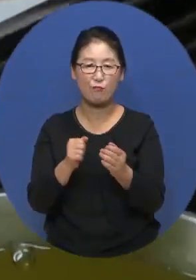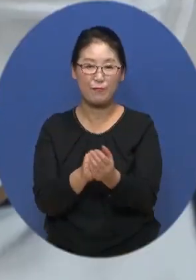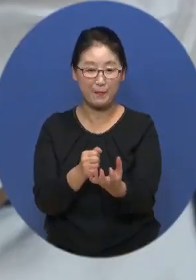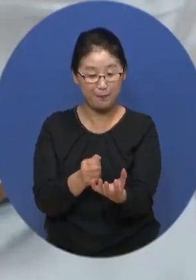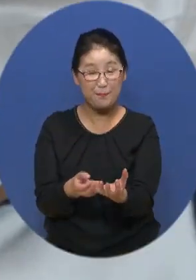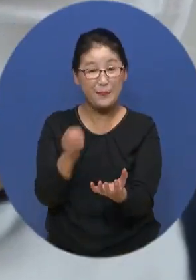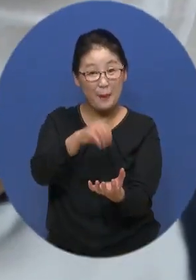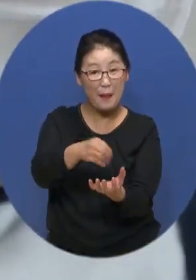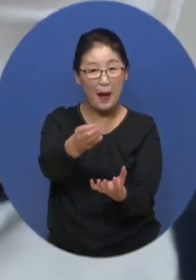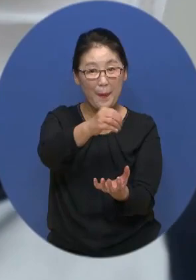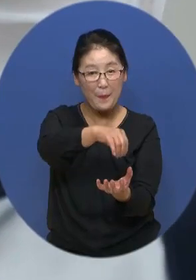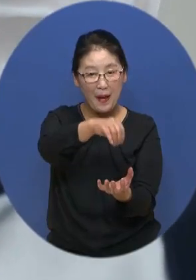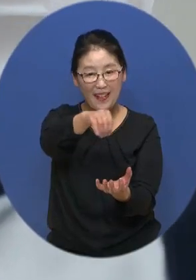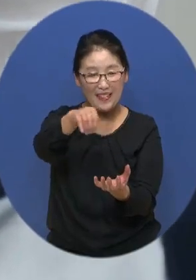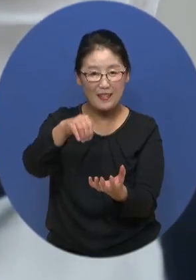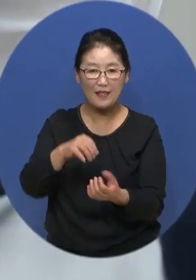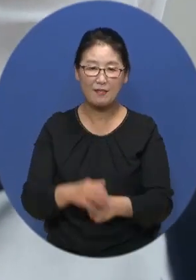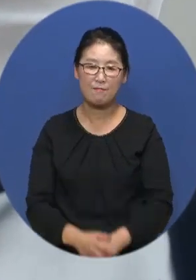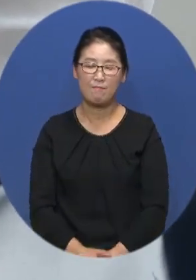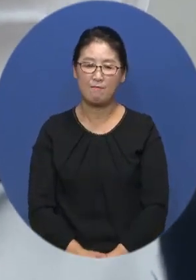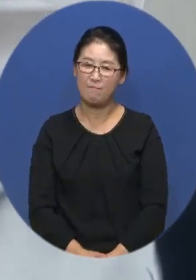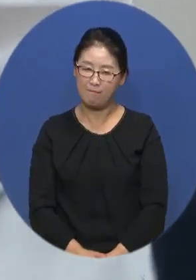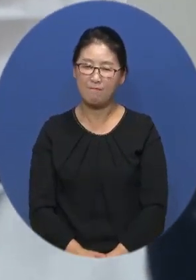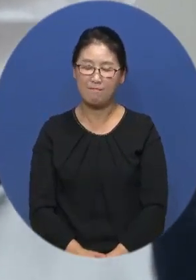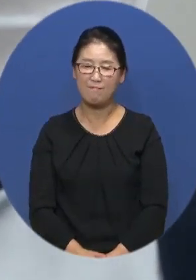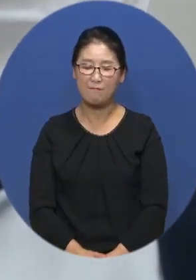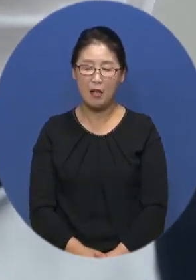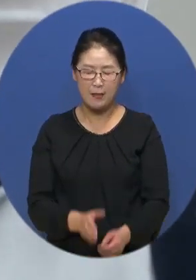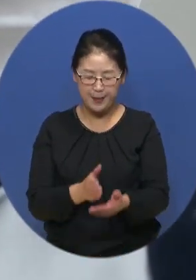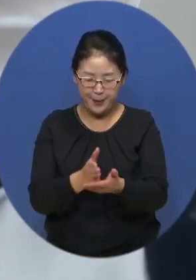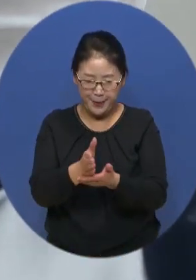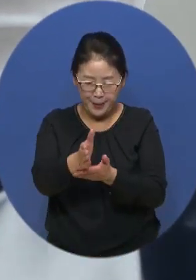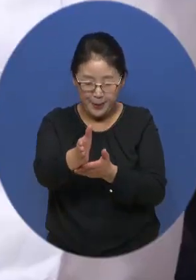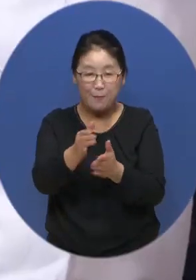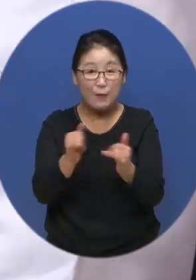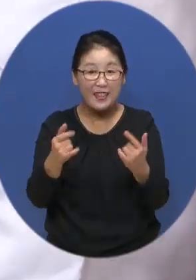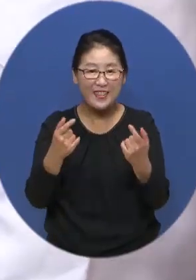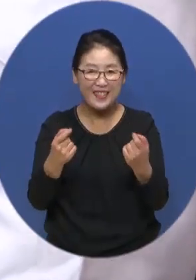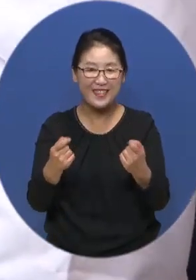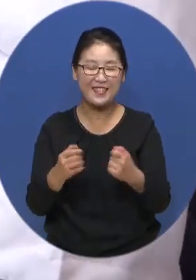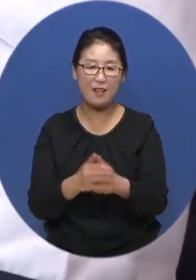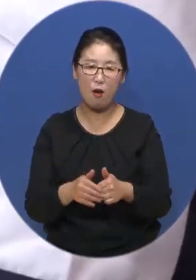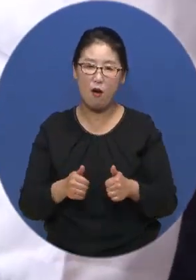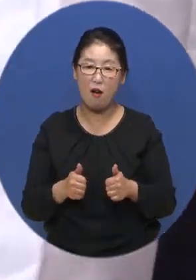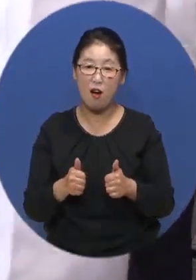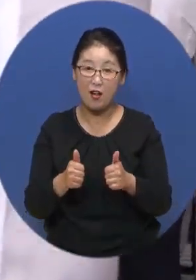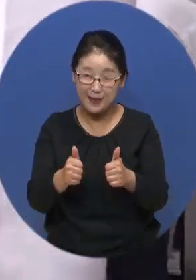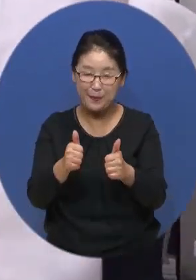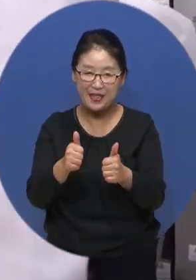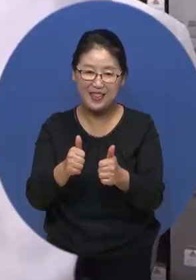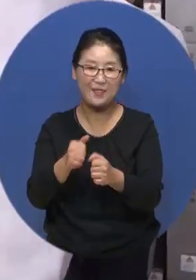전문 파티셰 못지않은 진지한 모습으로 하나둘 제품을 만들어 나갑니다.